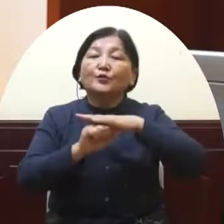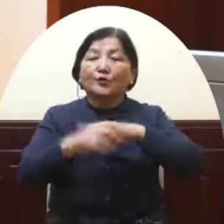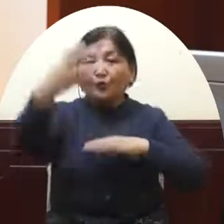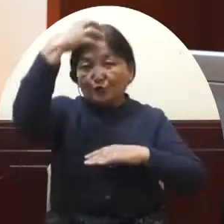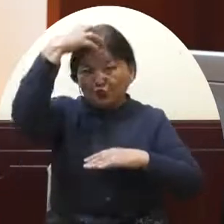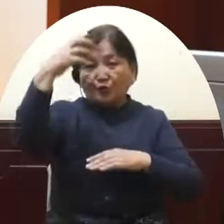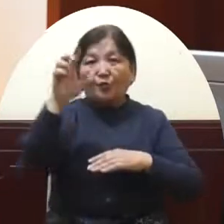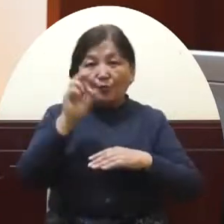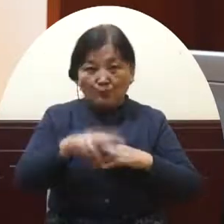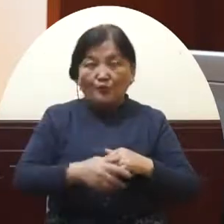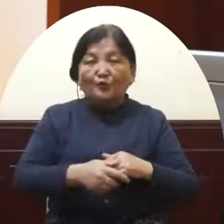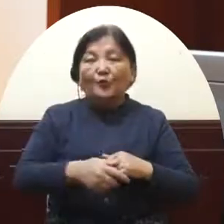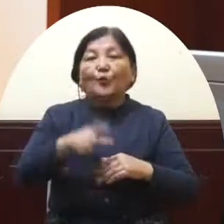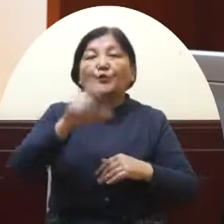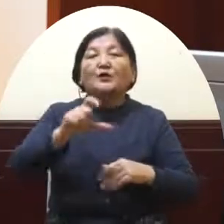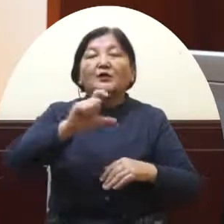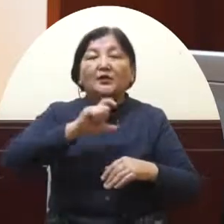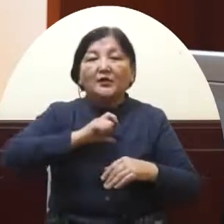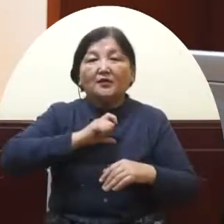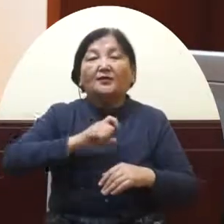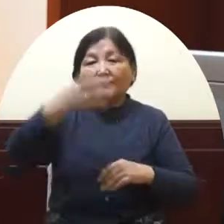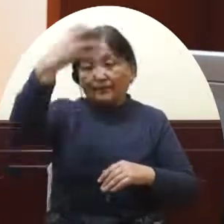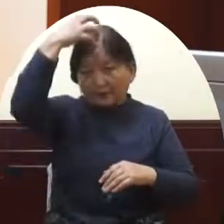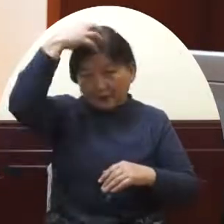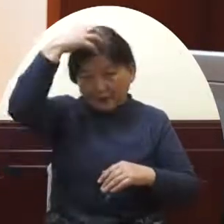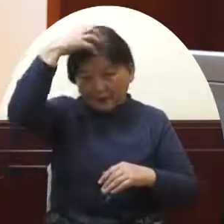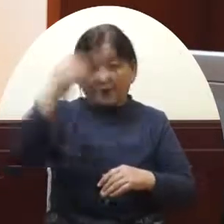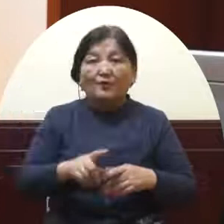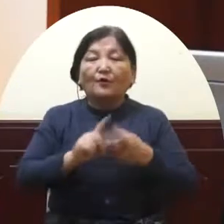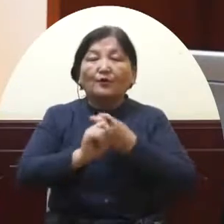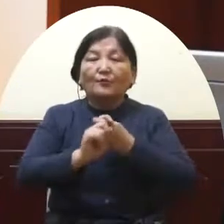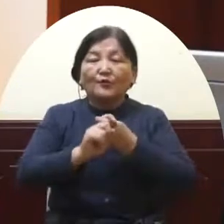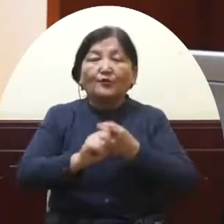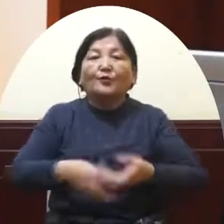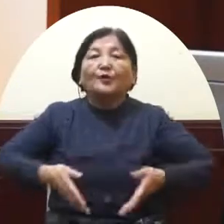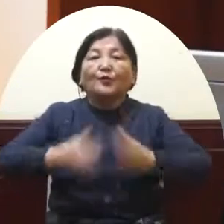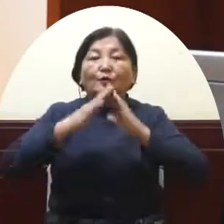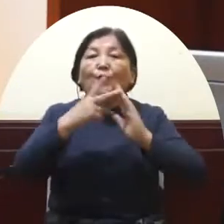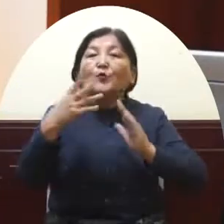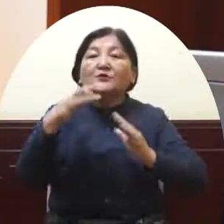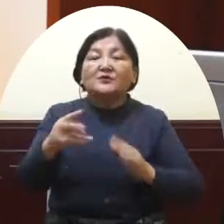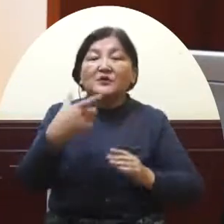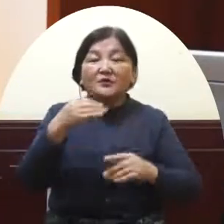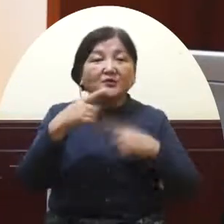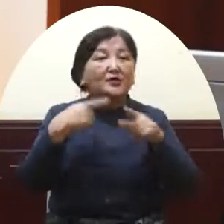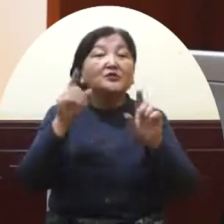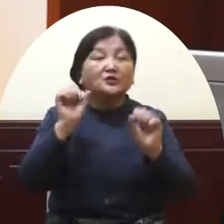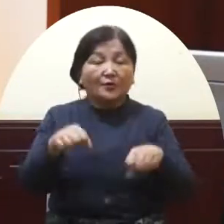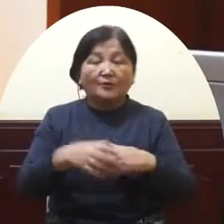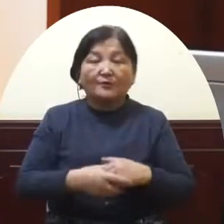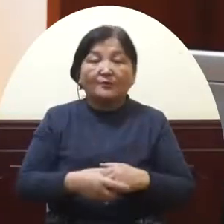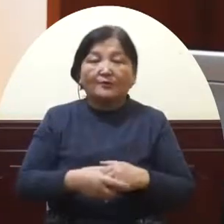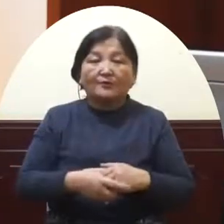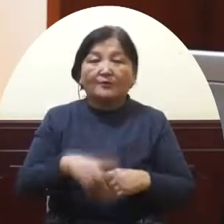хүний иргэдийн сонгох эрхтэй тулгуурлаж бий болсон төр юм а гэж ингэж тайлбарлаж болох юм. За үндсэндээ бол нэг л зүйл